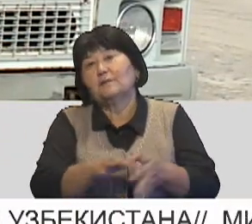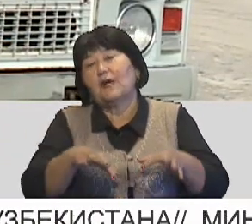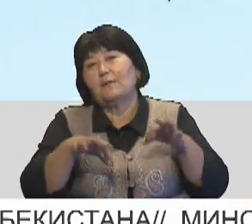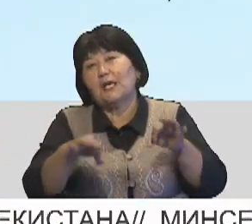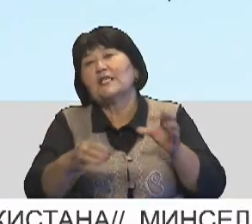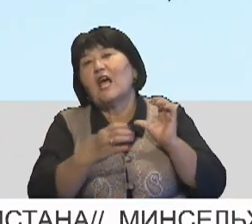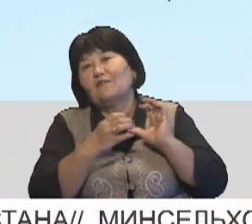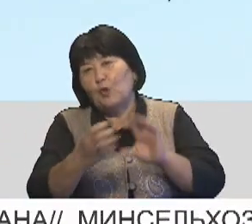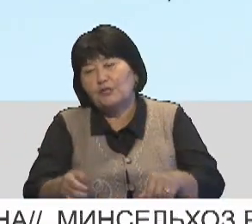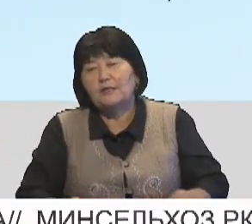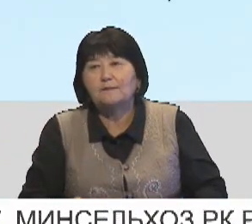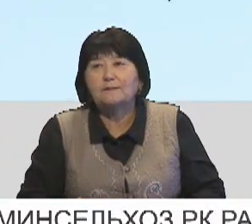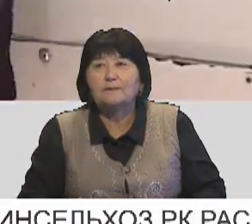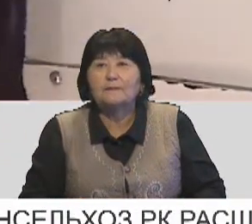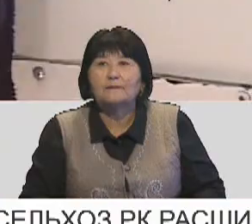на автобусе.